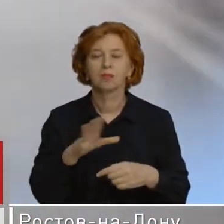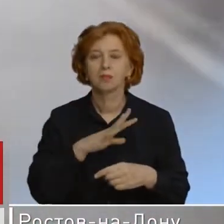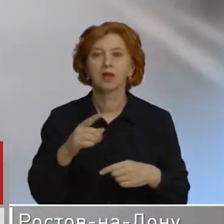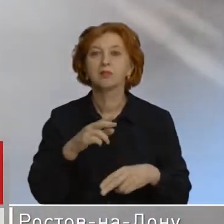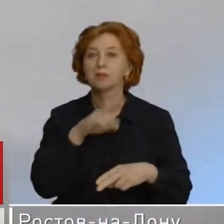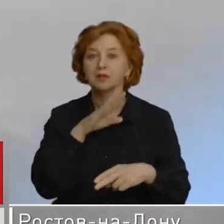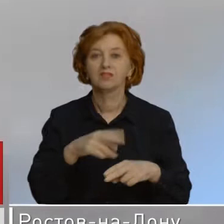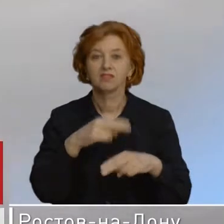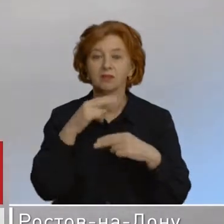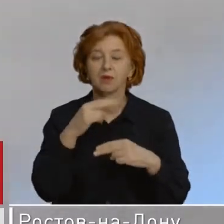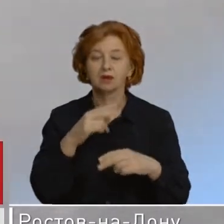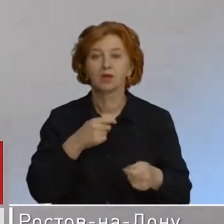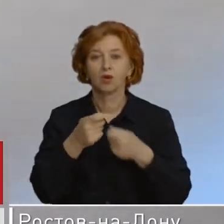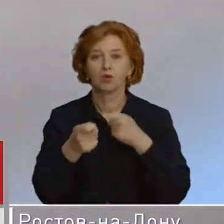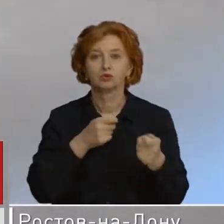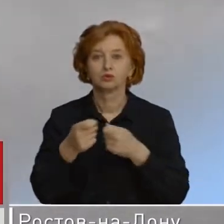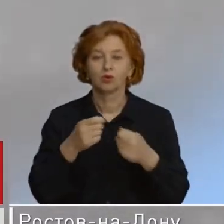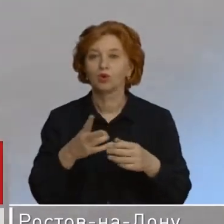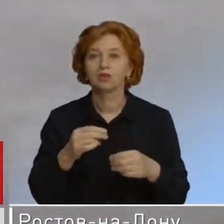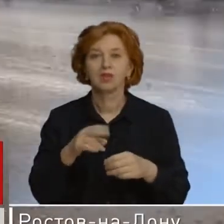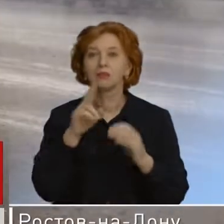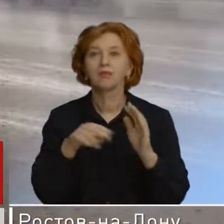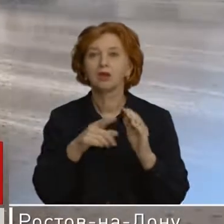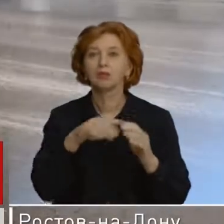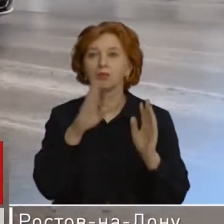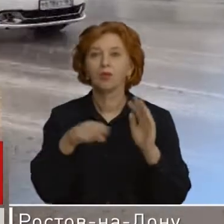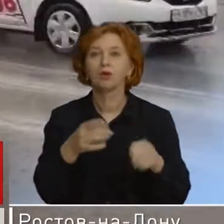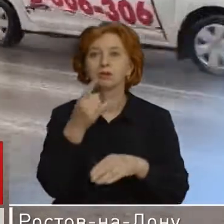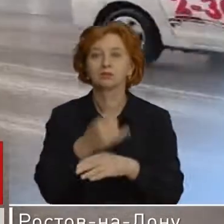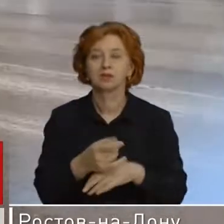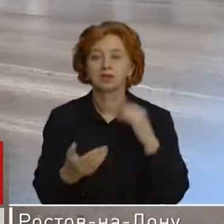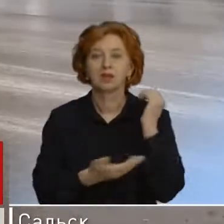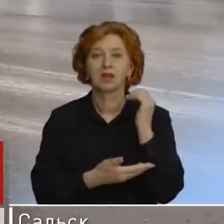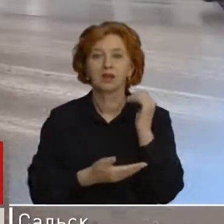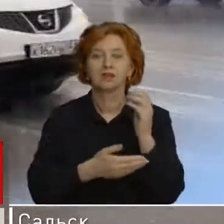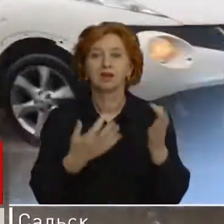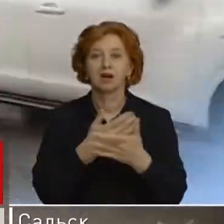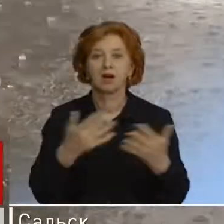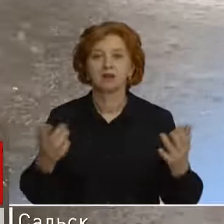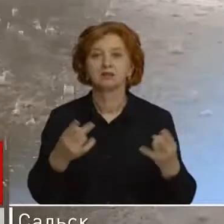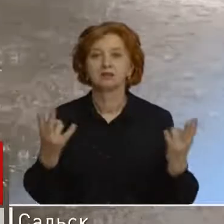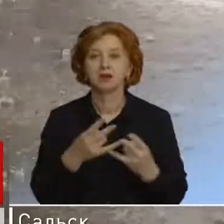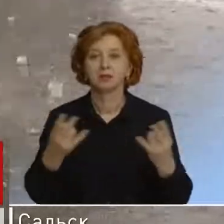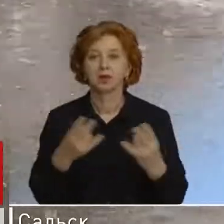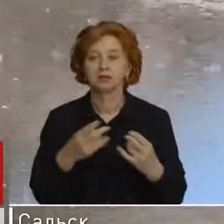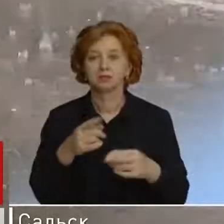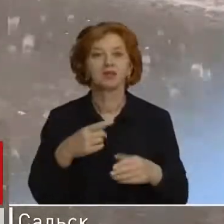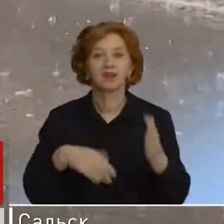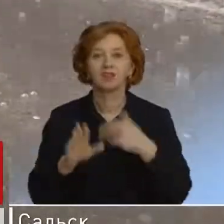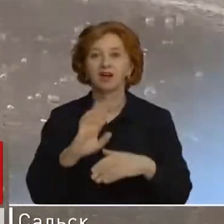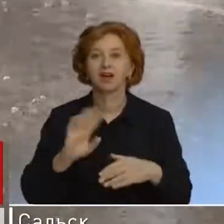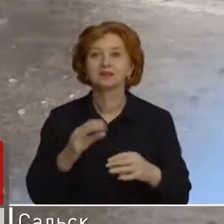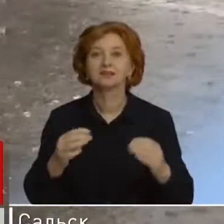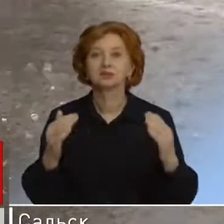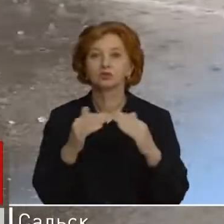предельно внимательными и осторожными, не парковать машины под деревьями и рекламными щитами и без особой необходимости не выходить из дома. А